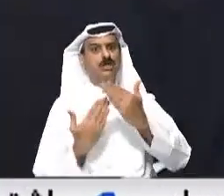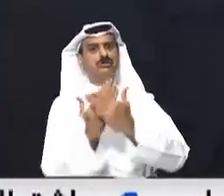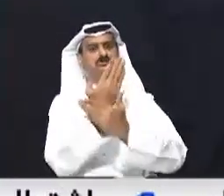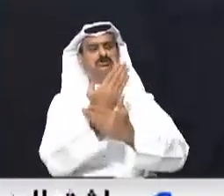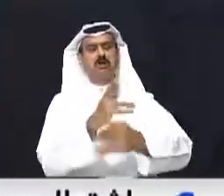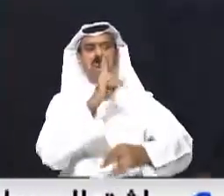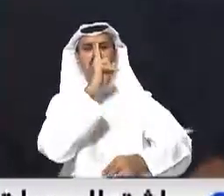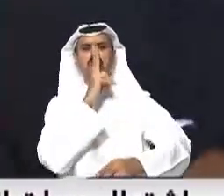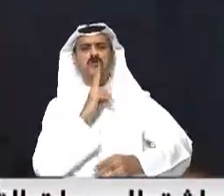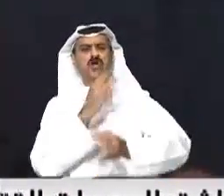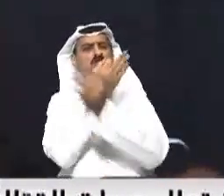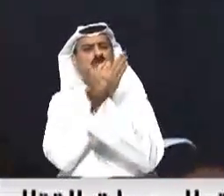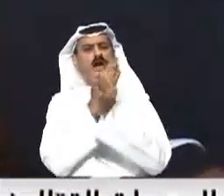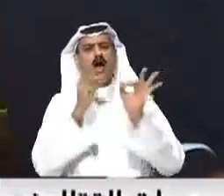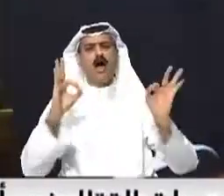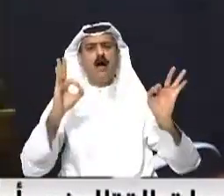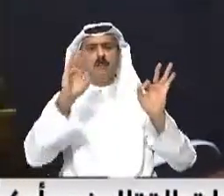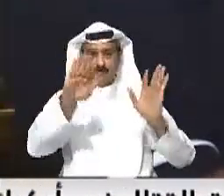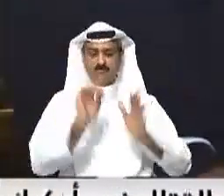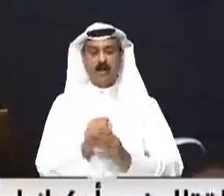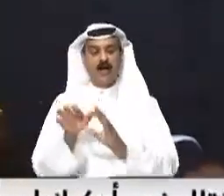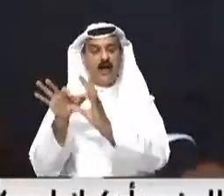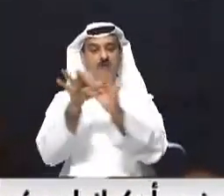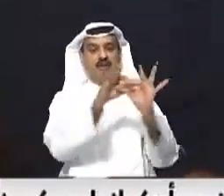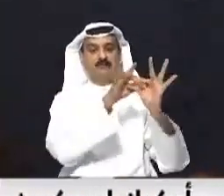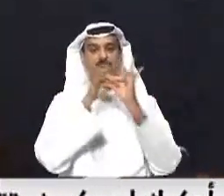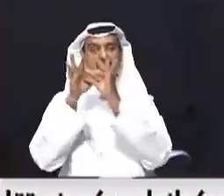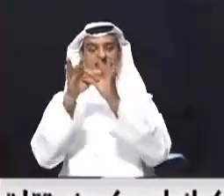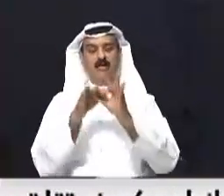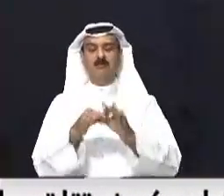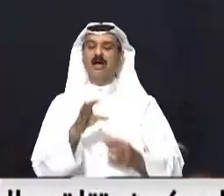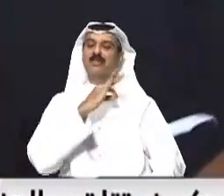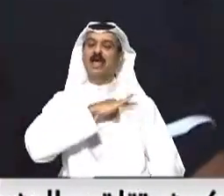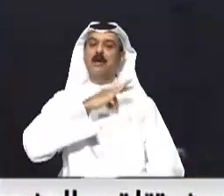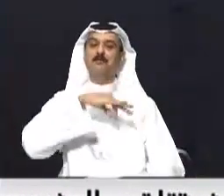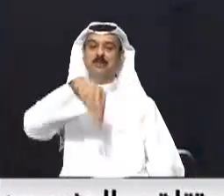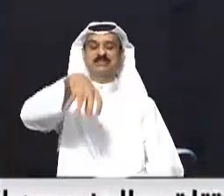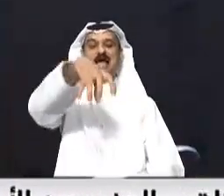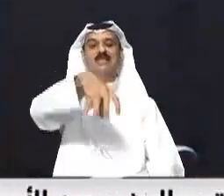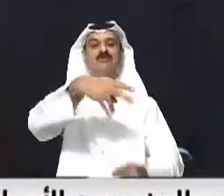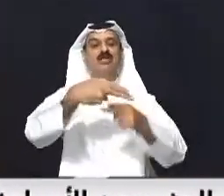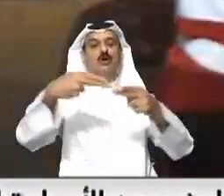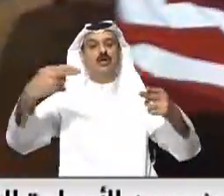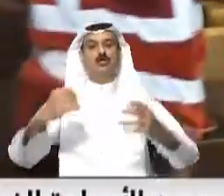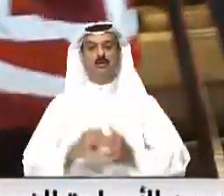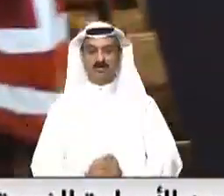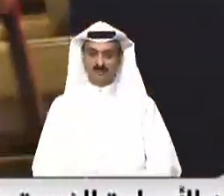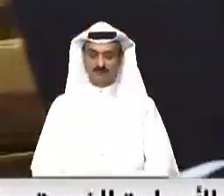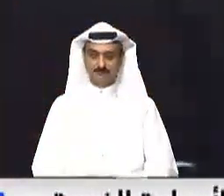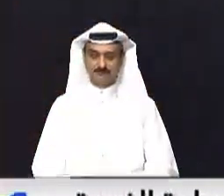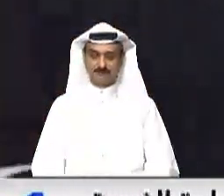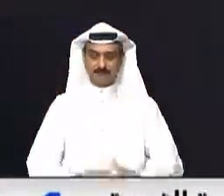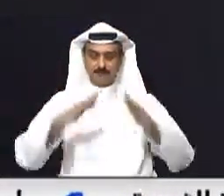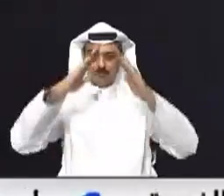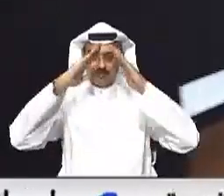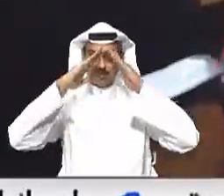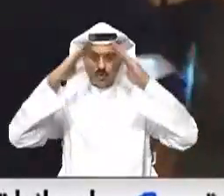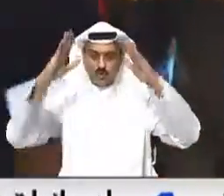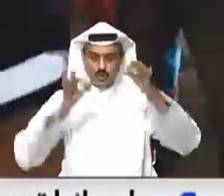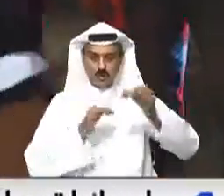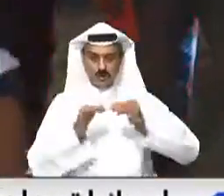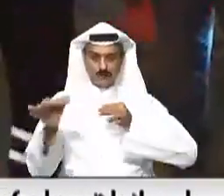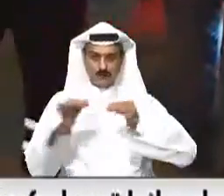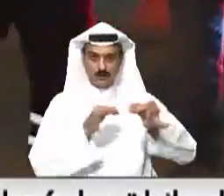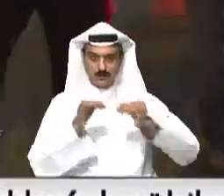بالتالي راح يعني يهمهم التعاون هذا، لان هذا لمصلحتنا ومصلحه ان شاء الله بلدنا. كل الشكر والتقدير للمهندس احمد